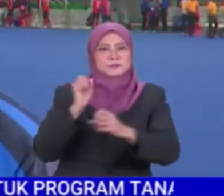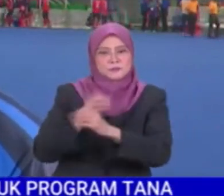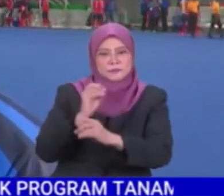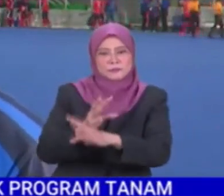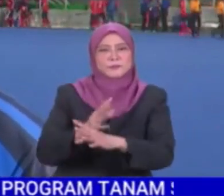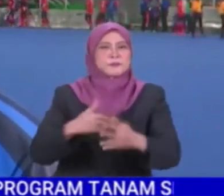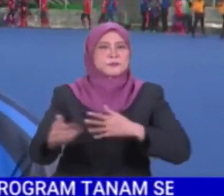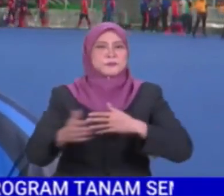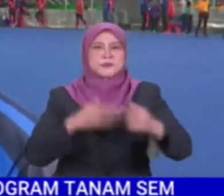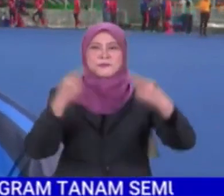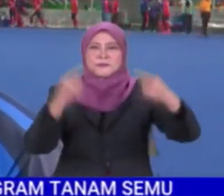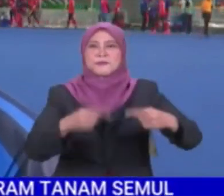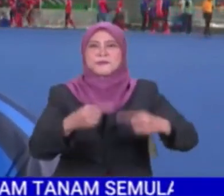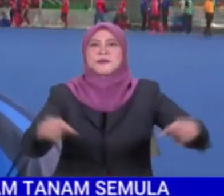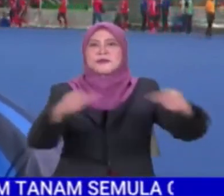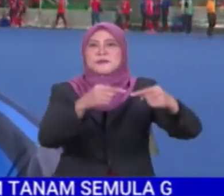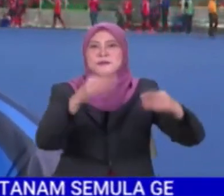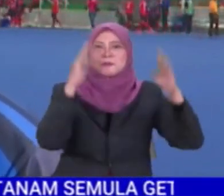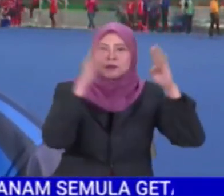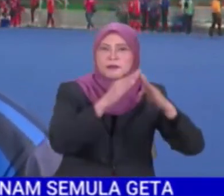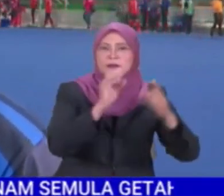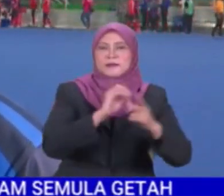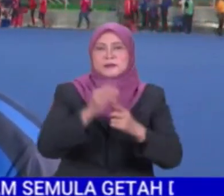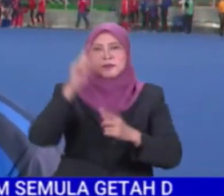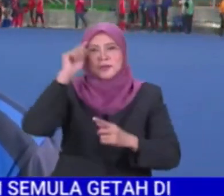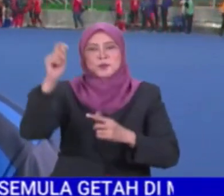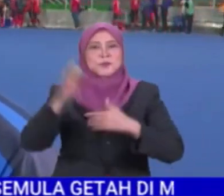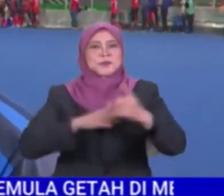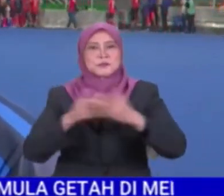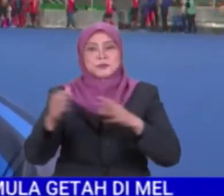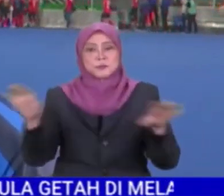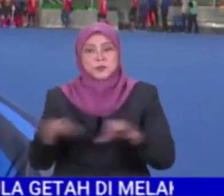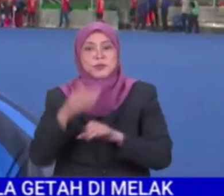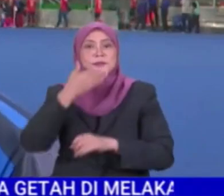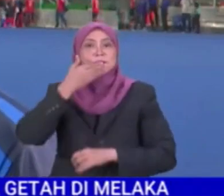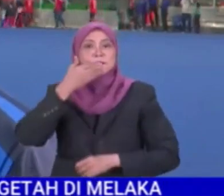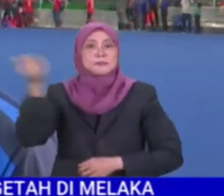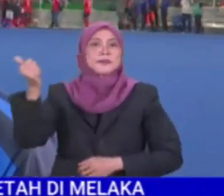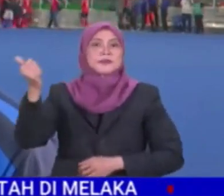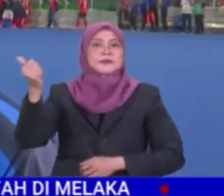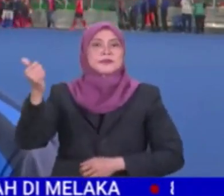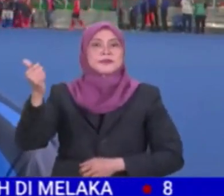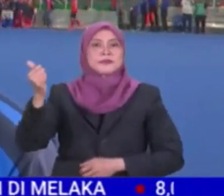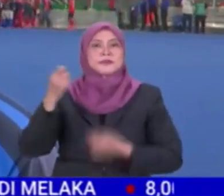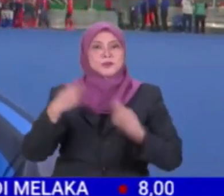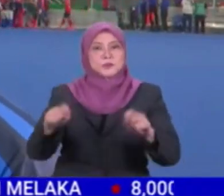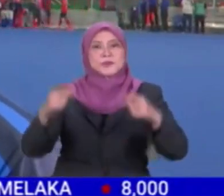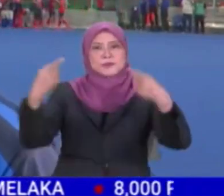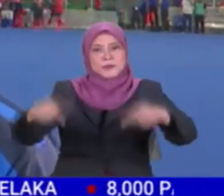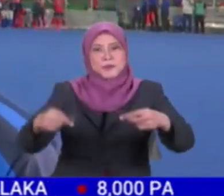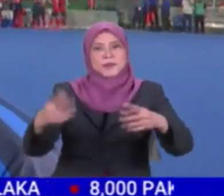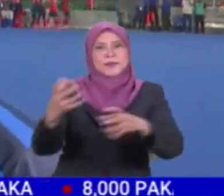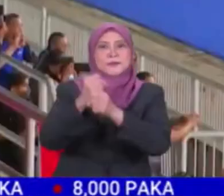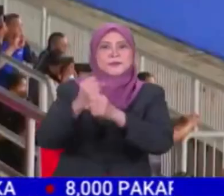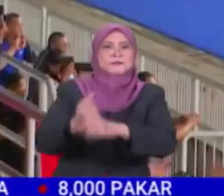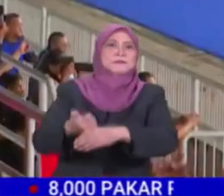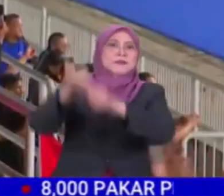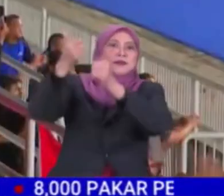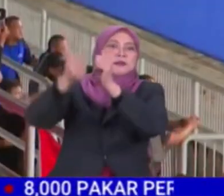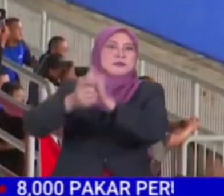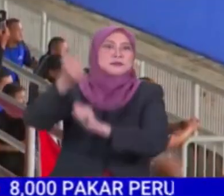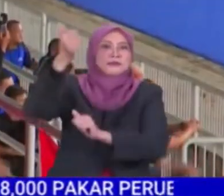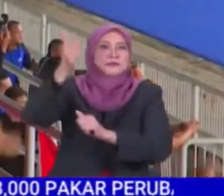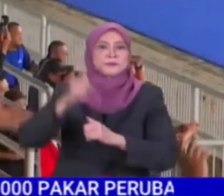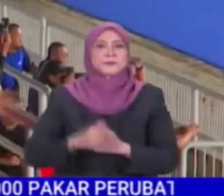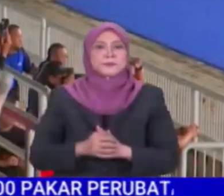final lawan dengan Pahang ke atau Terengganu. Saya akan cuba buat the best yang final terbaik. Dan saya akan cuba lawan untuk dapat menangkan kejohanan.